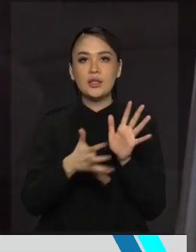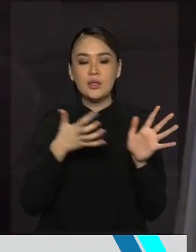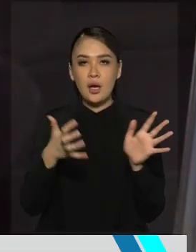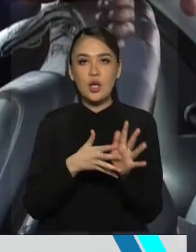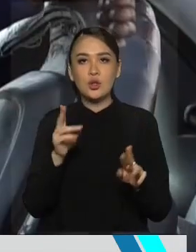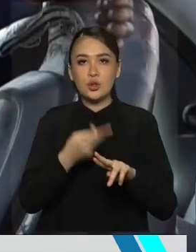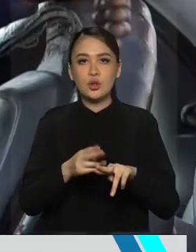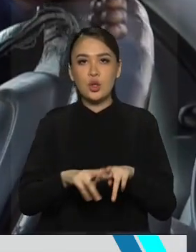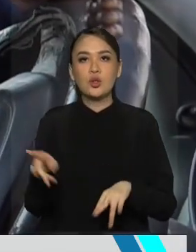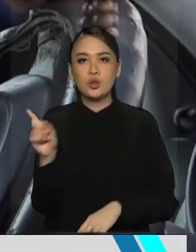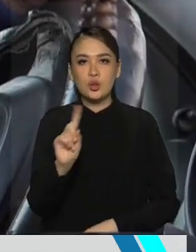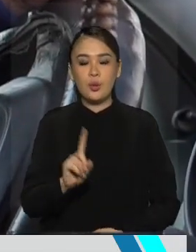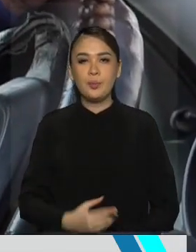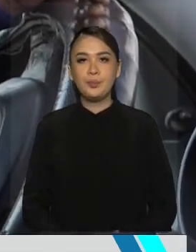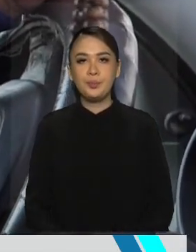такое?